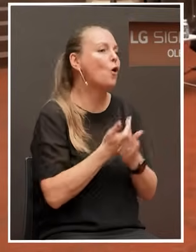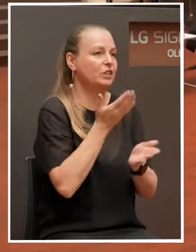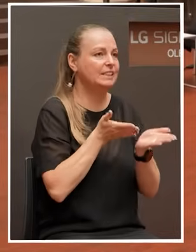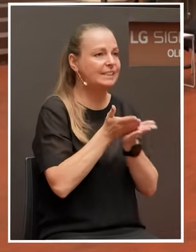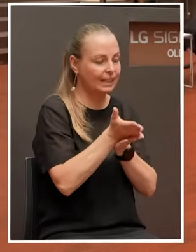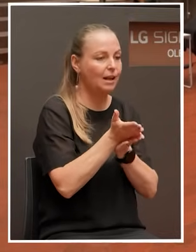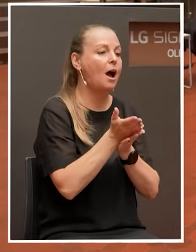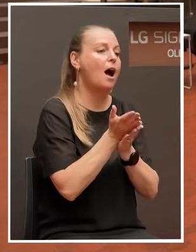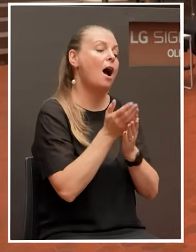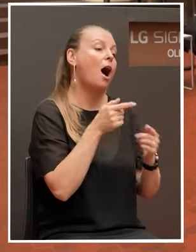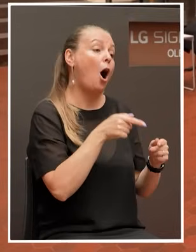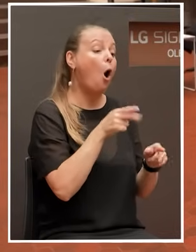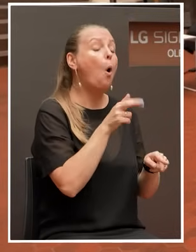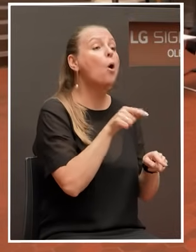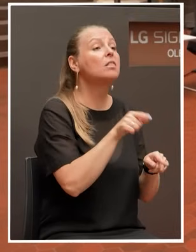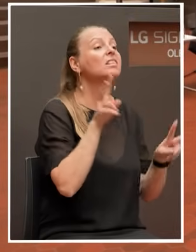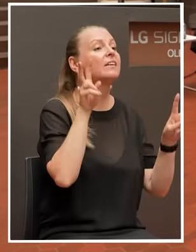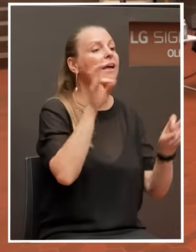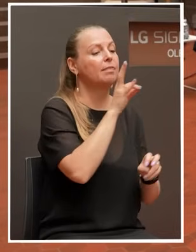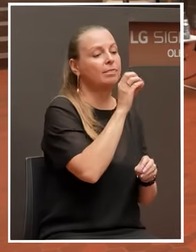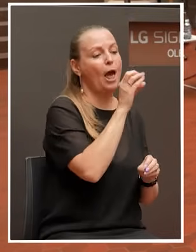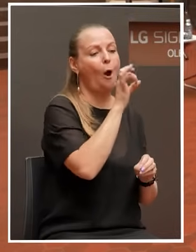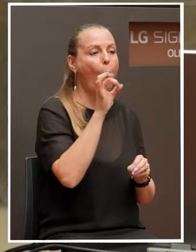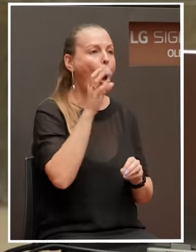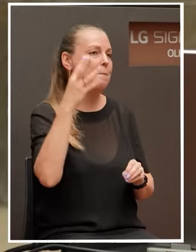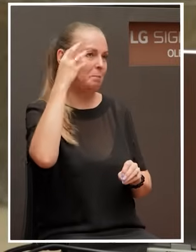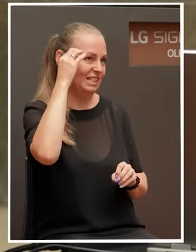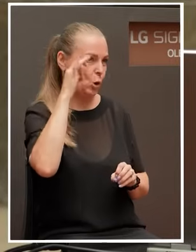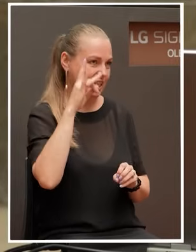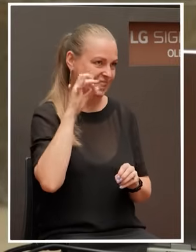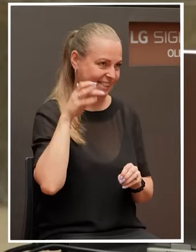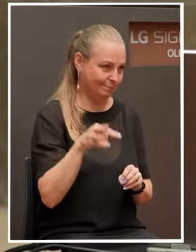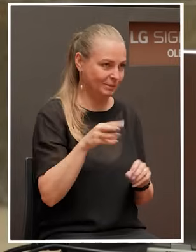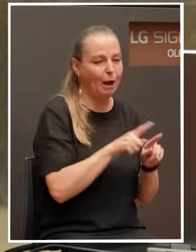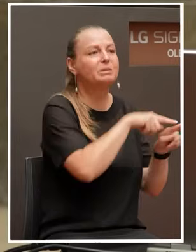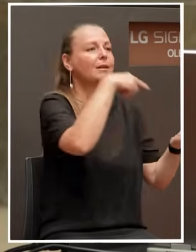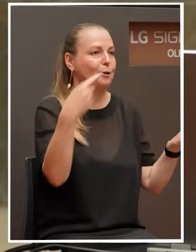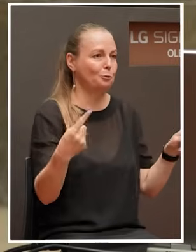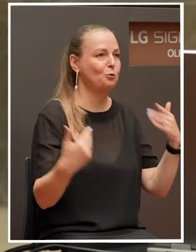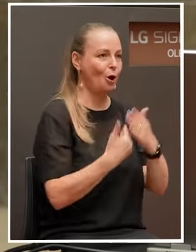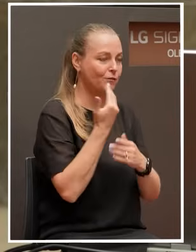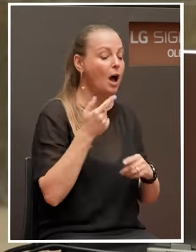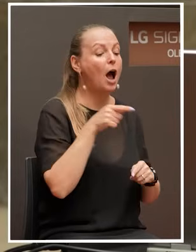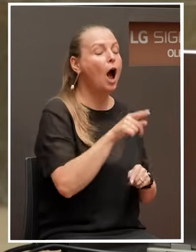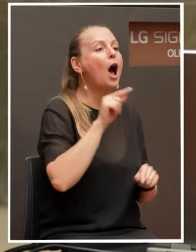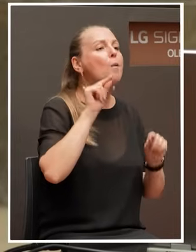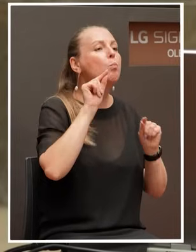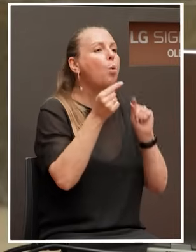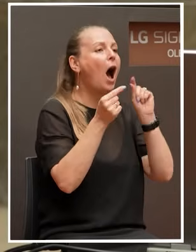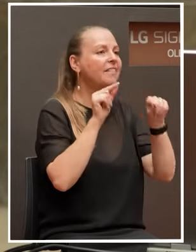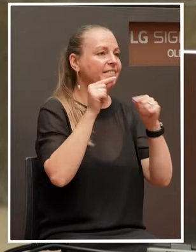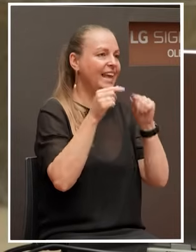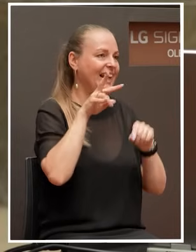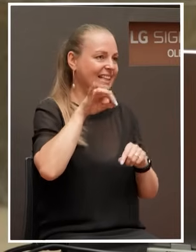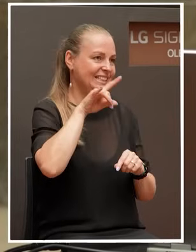отношению к импрессионизму, да, он и называется иногда неоимпрессионизм, хотя для него также используется понятие пуантилизм, то есть